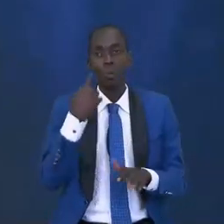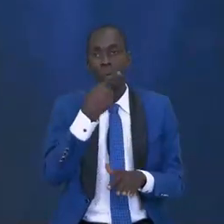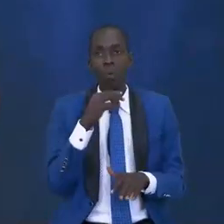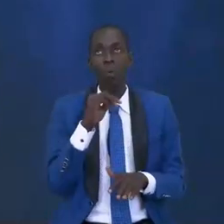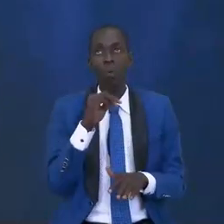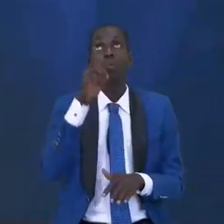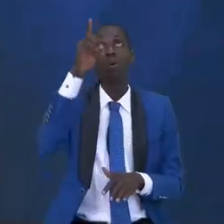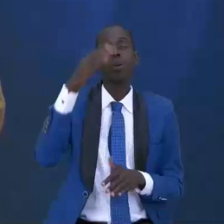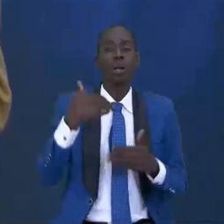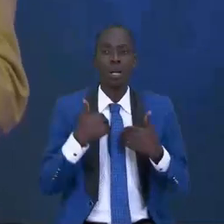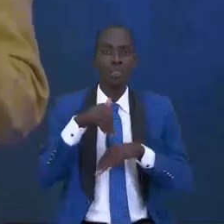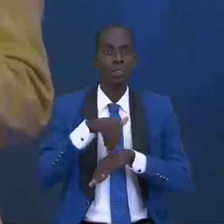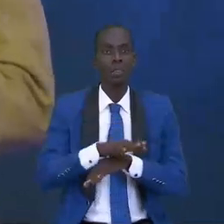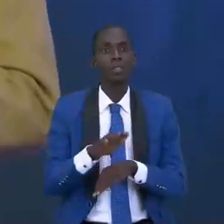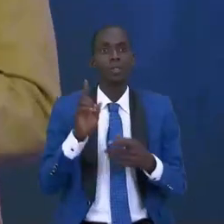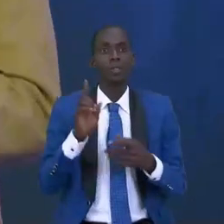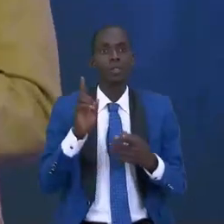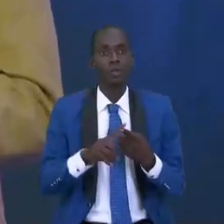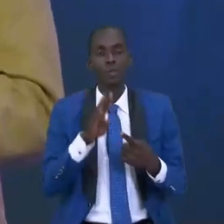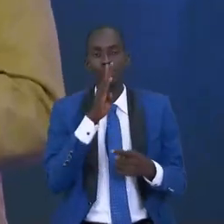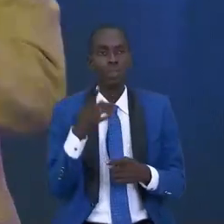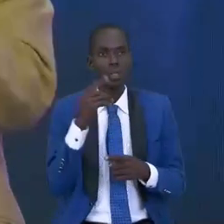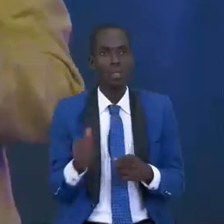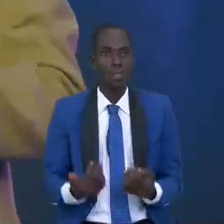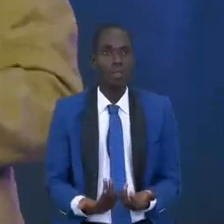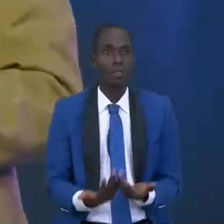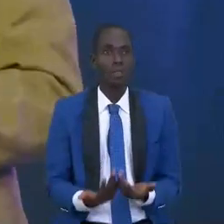a destiné par son sang.